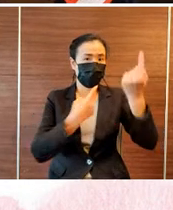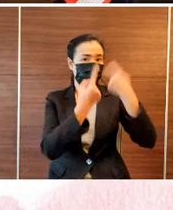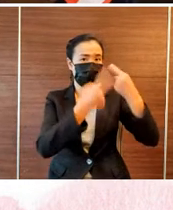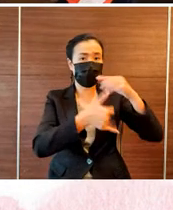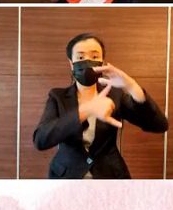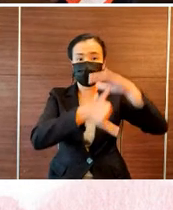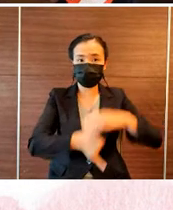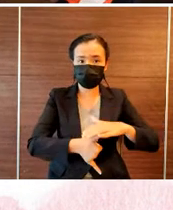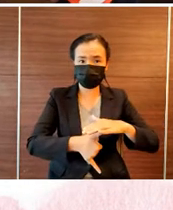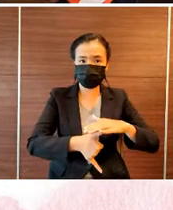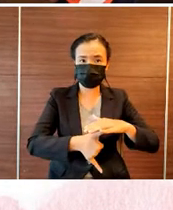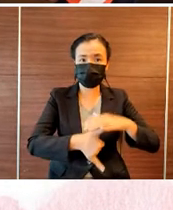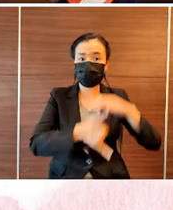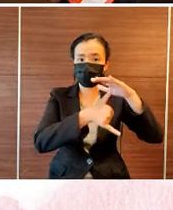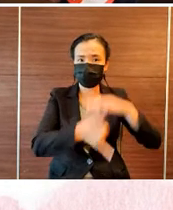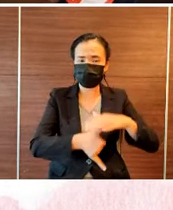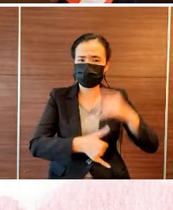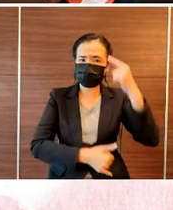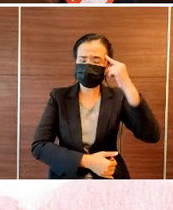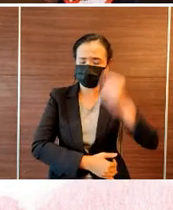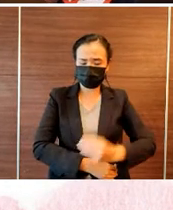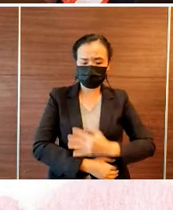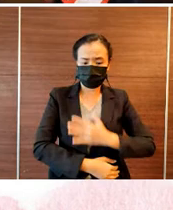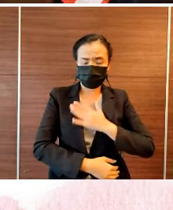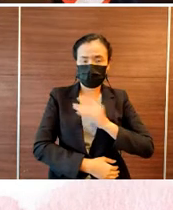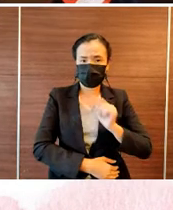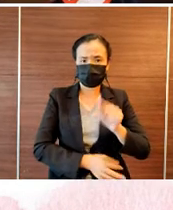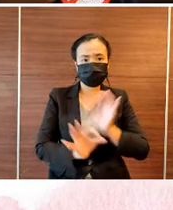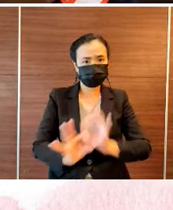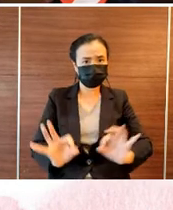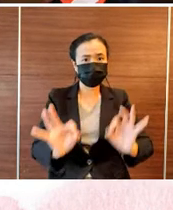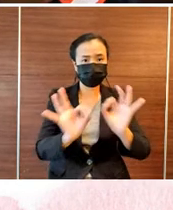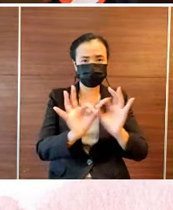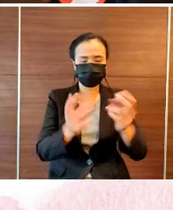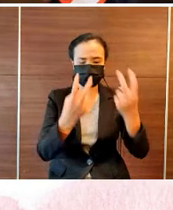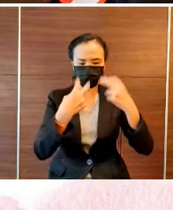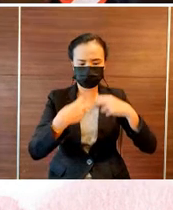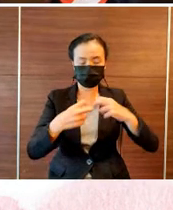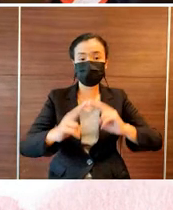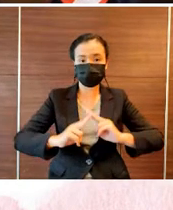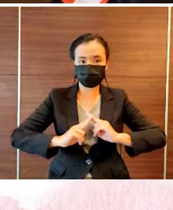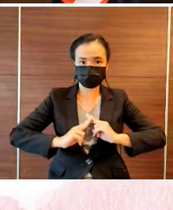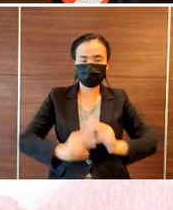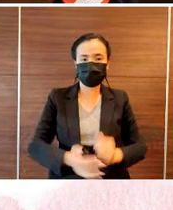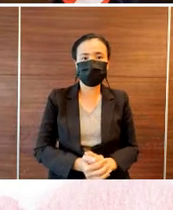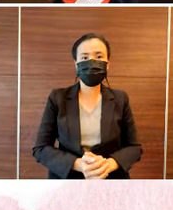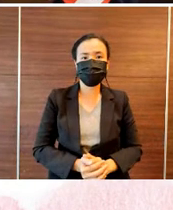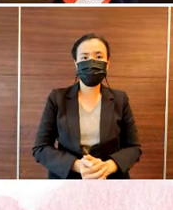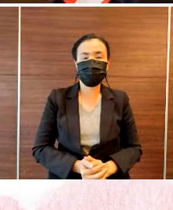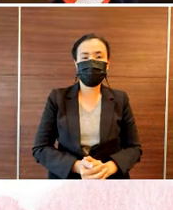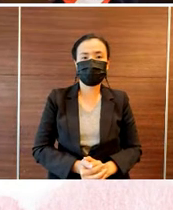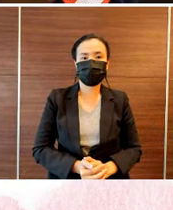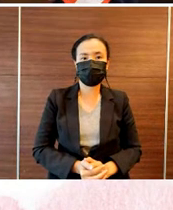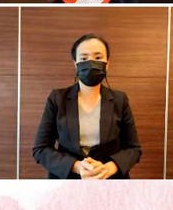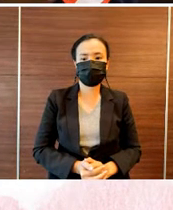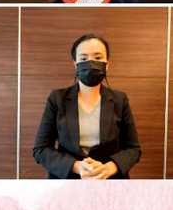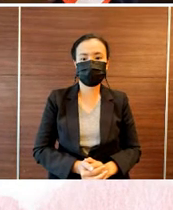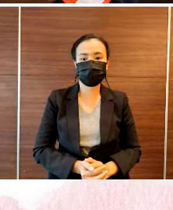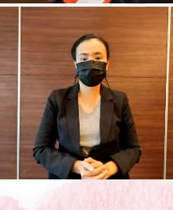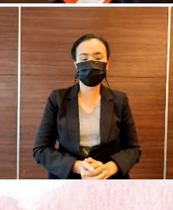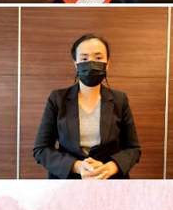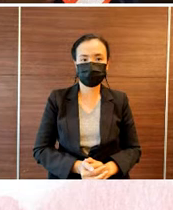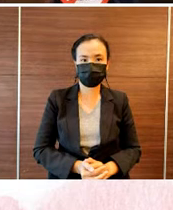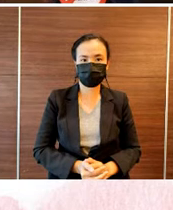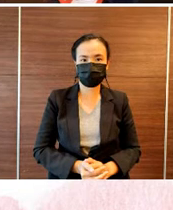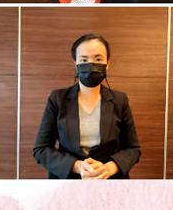ฏิบัติอะค่ะ culture คุณค่าตรงนี้ค่ะสำคัญมากนะคะถัดมาก็คือมันว่าด้วยเรื่องตัวดรักหรือตัวเคมเ